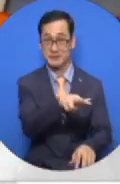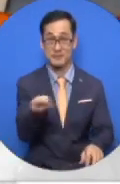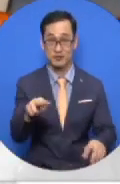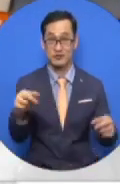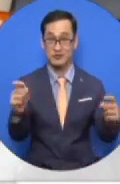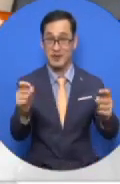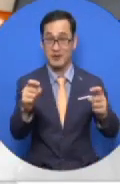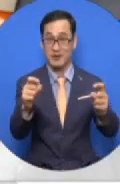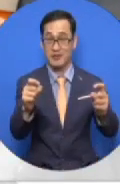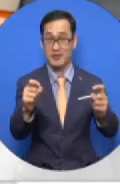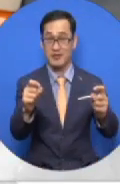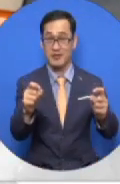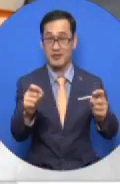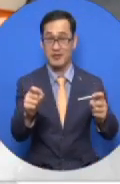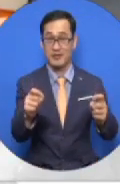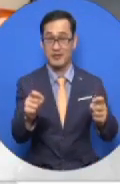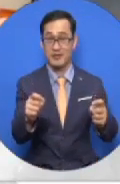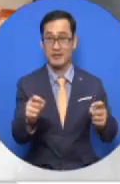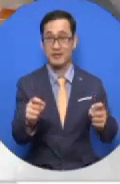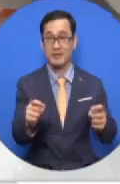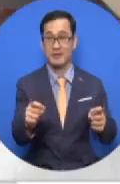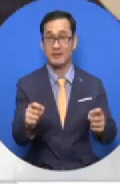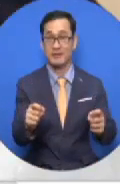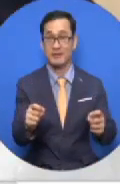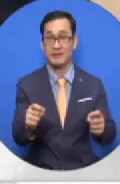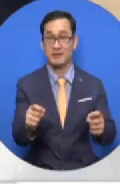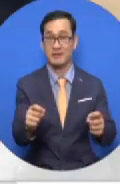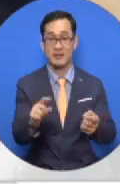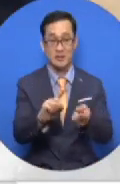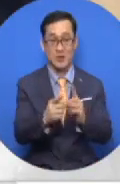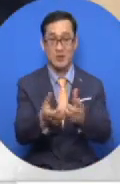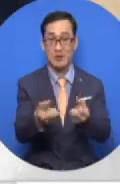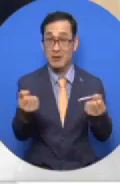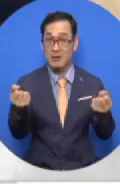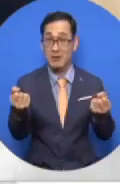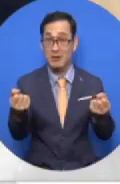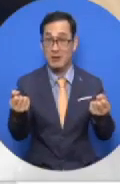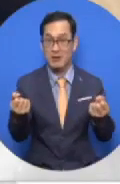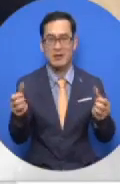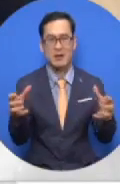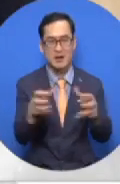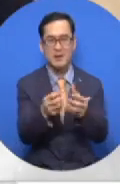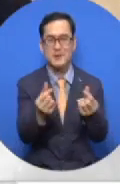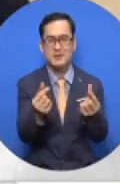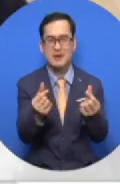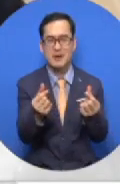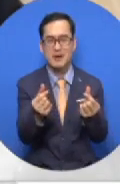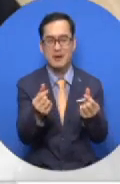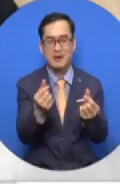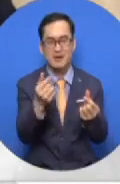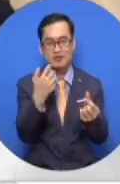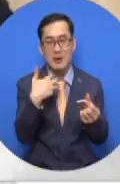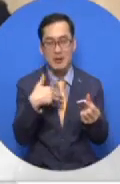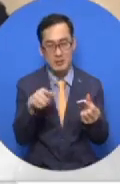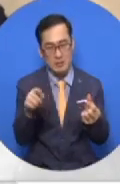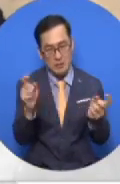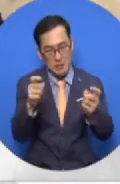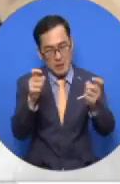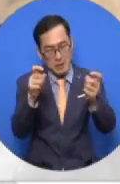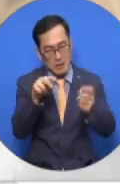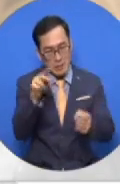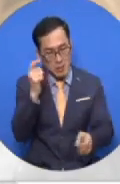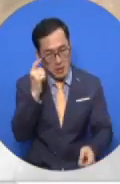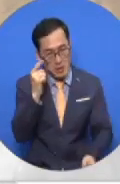있습니다만은 민주당하고 정의당하고 전 저렇게 이렇게 다른 당인지 몰랐어요. 굉장히 비슷한 당인데 왜 싸우나 이런 생각이 착각이 잠깐